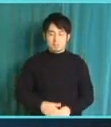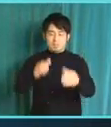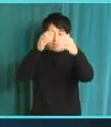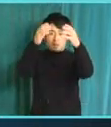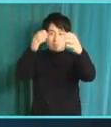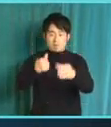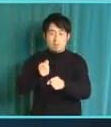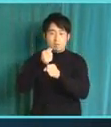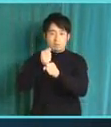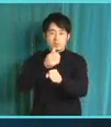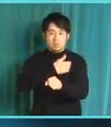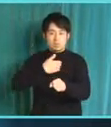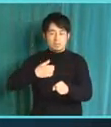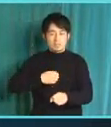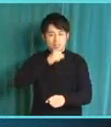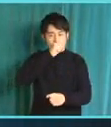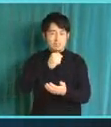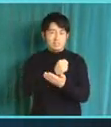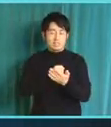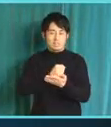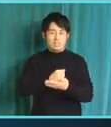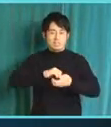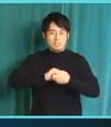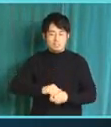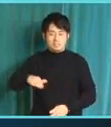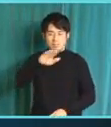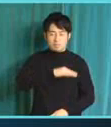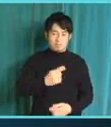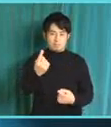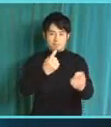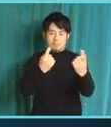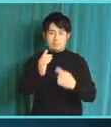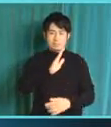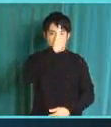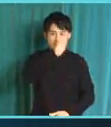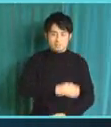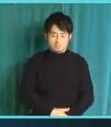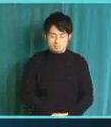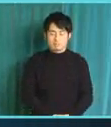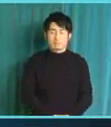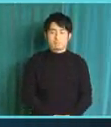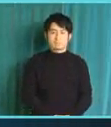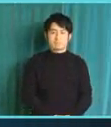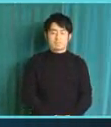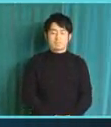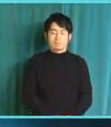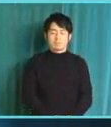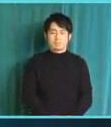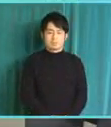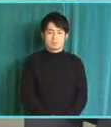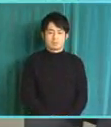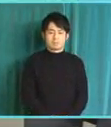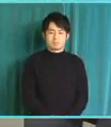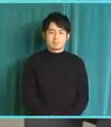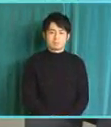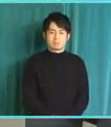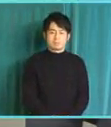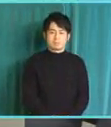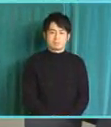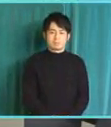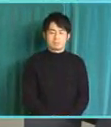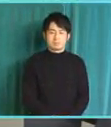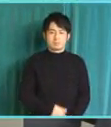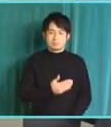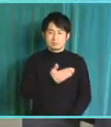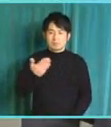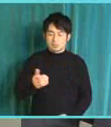ことができる、なかなか体験できないことになりますので、ぜひ皆様お待ちしておりますので、よろしくお願いいたします。 それでは続きま